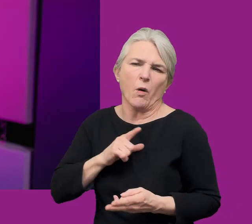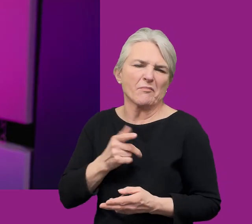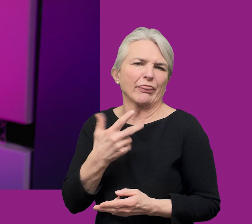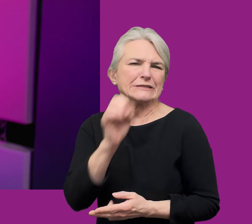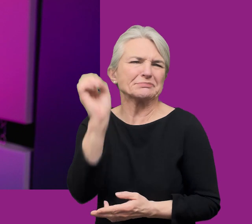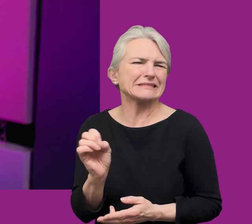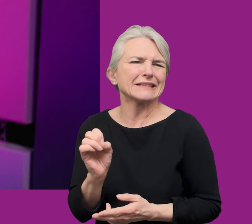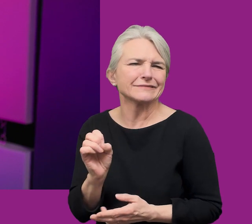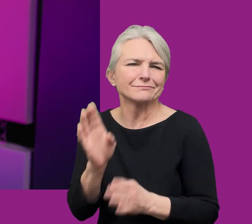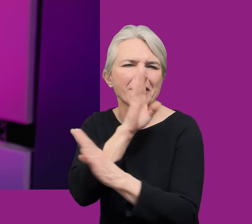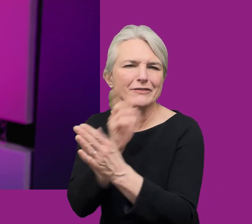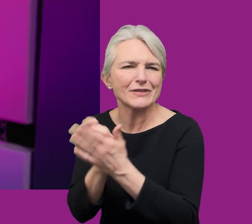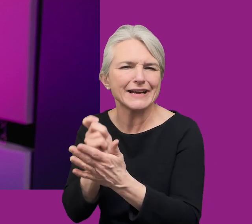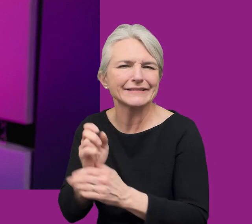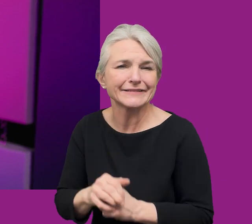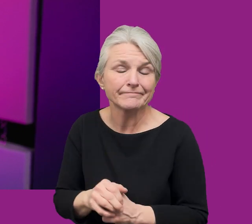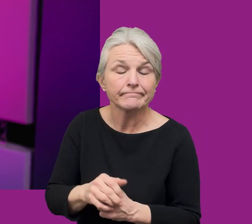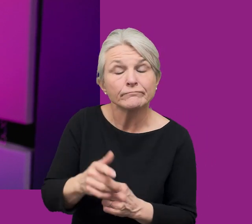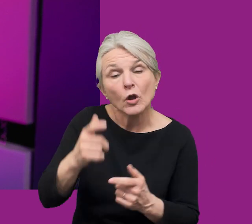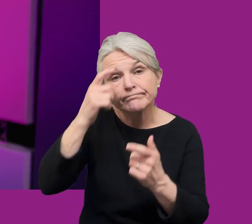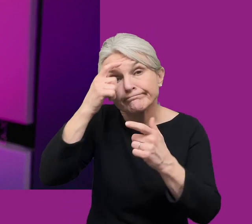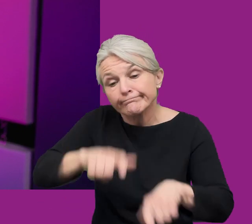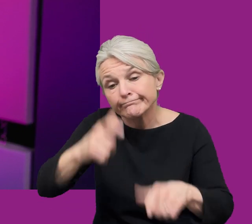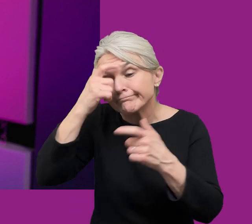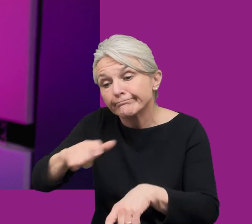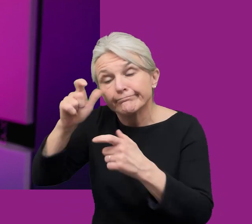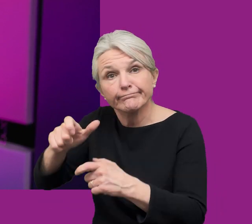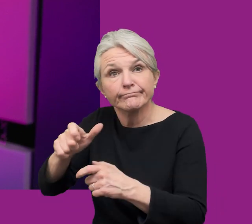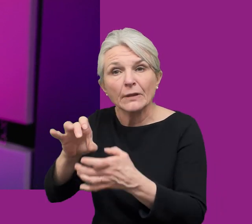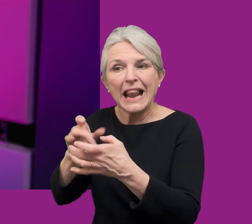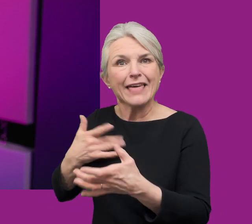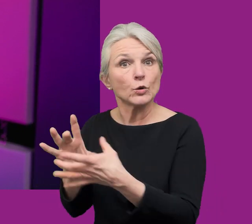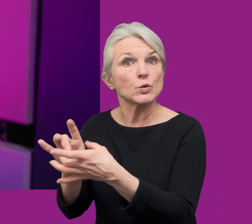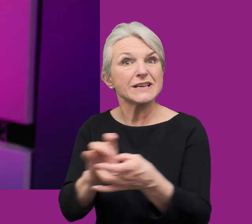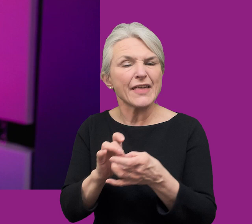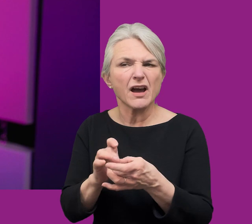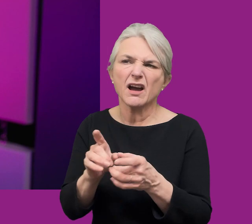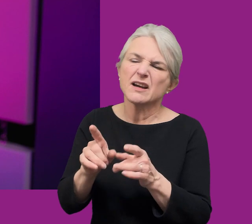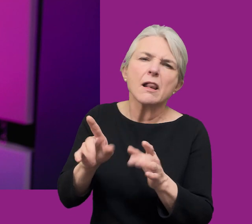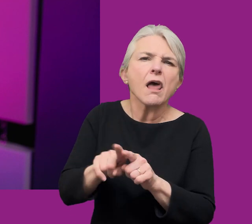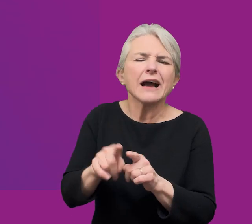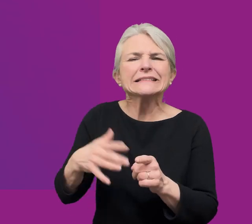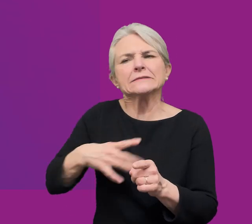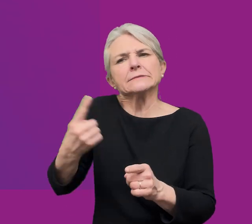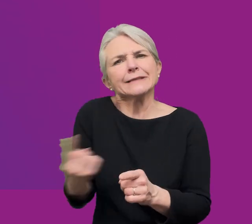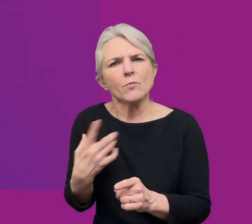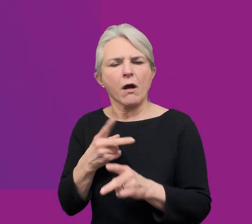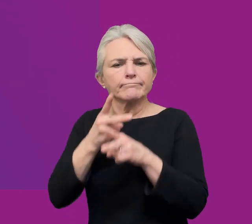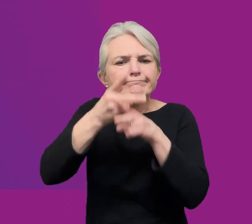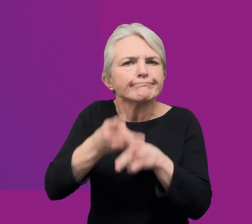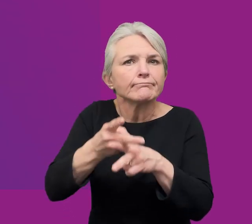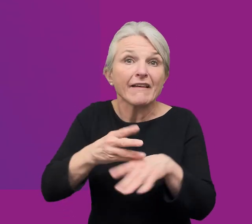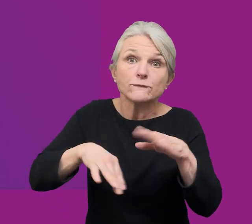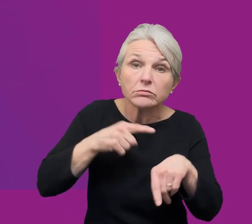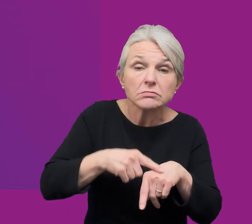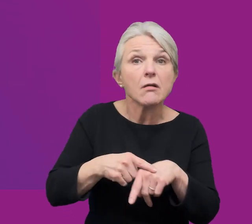Sefydliad a gaiff ei oruchwylio drwy'r amser neu am ran o'r amser sy'n darparu llety preswyl yw sefydliad cymunedol, fel ysgolion